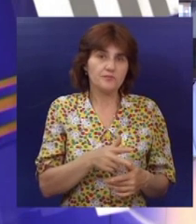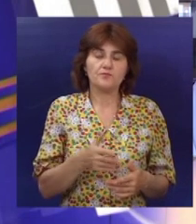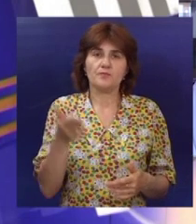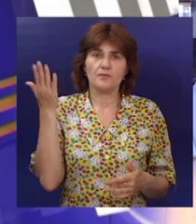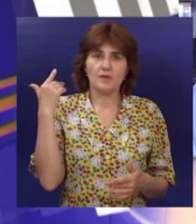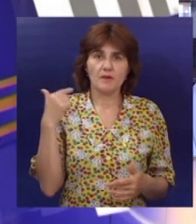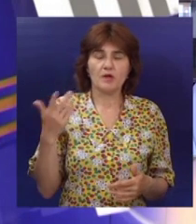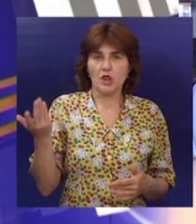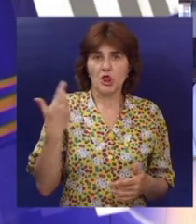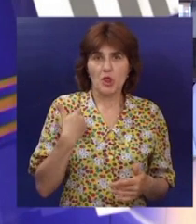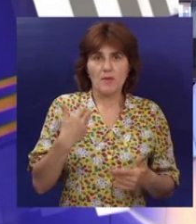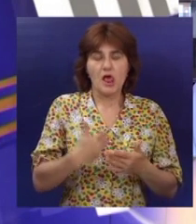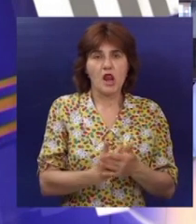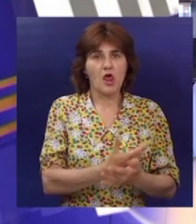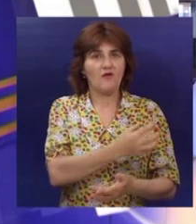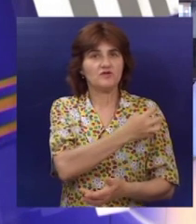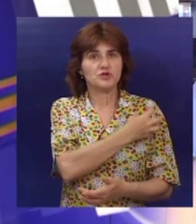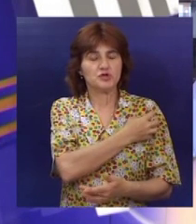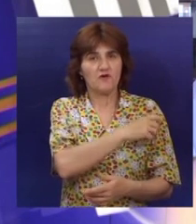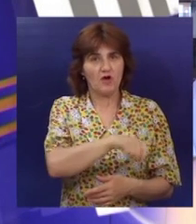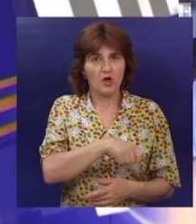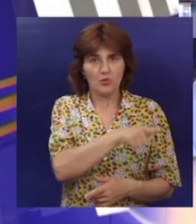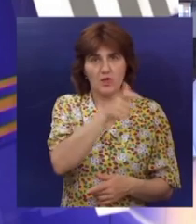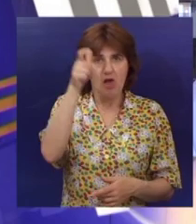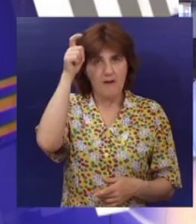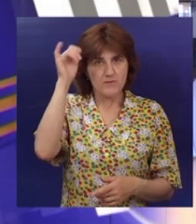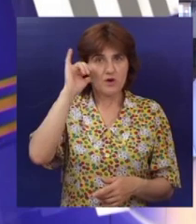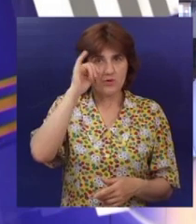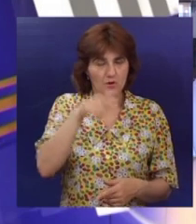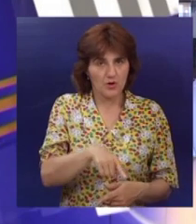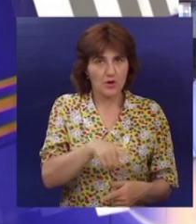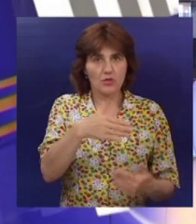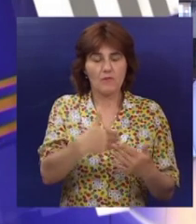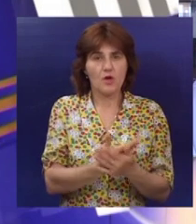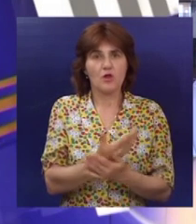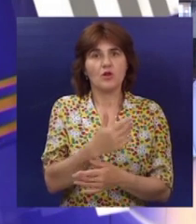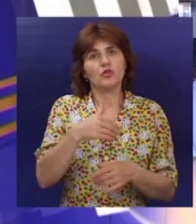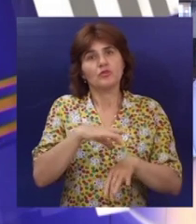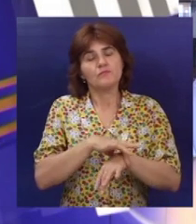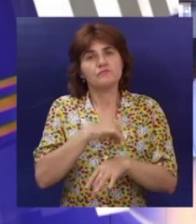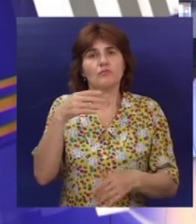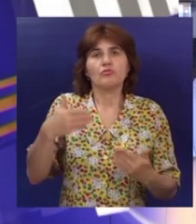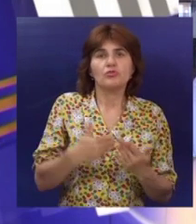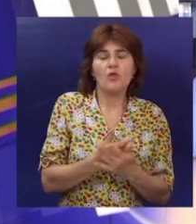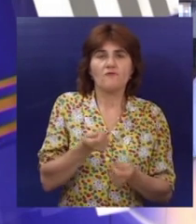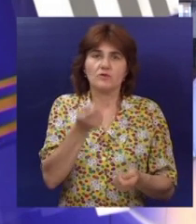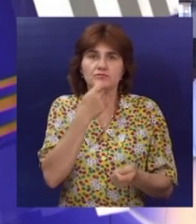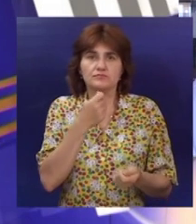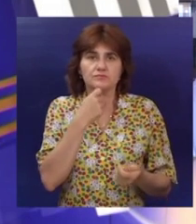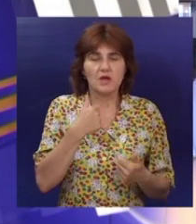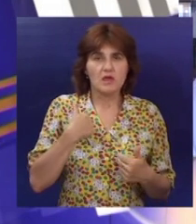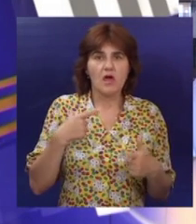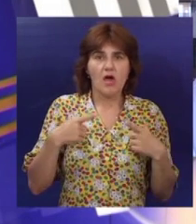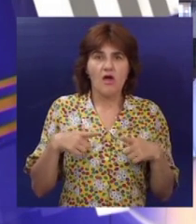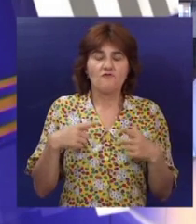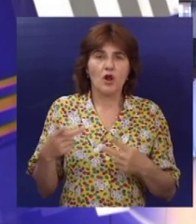novinu. Nedavno smo dobili novog šefa kuhinje, Nenada Perića iz Beograda, koji je uveo niz novih jela, tako da sad taj sto se osvežava.